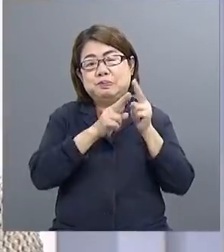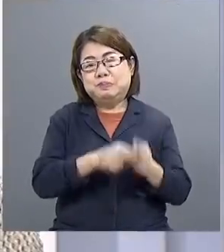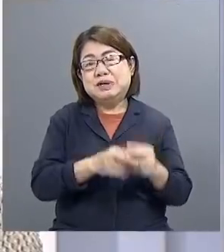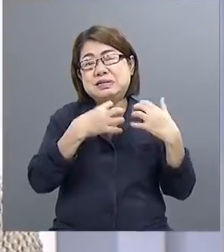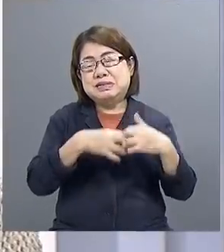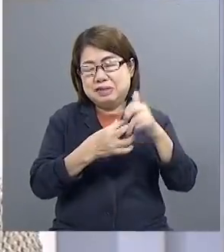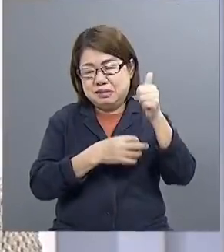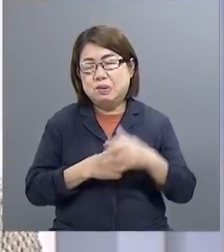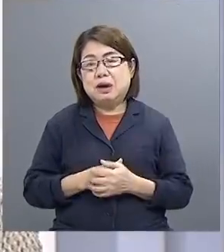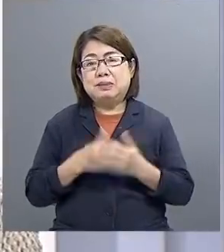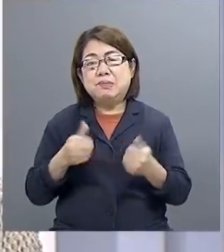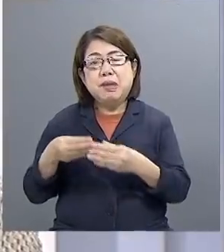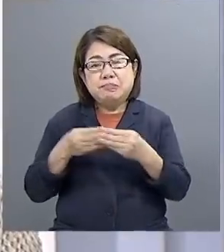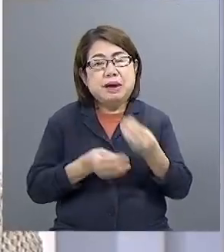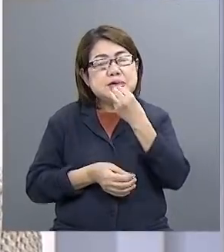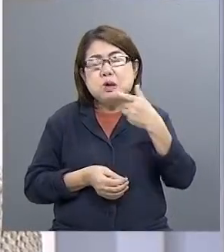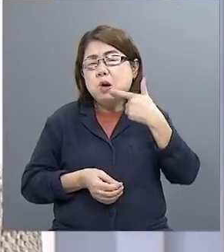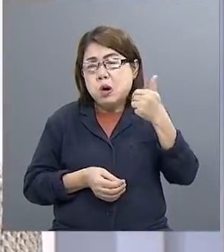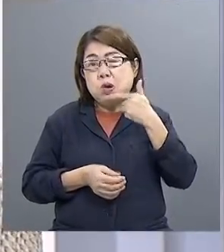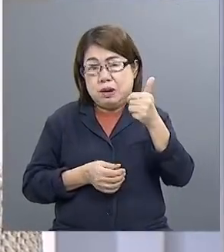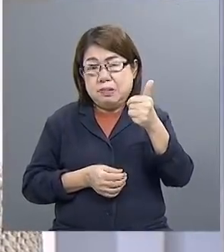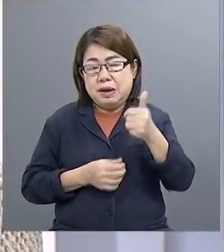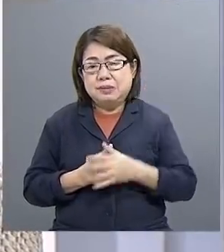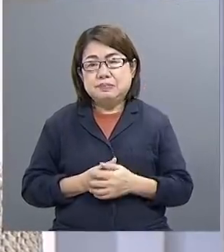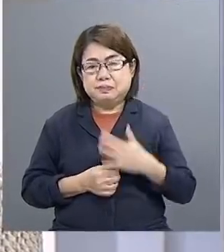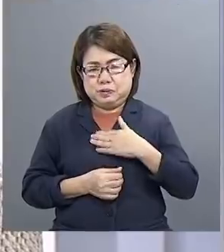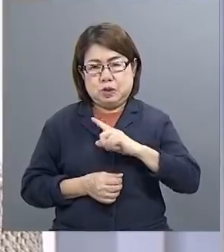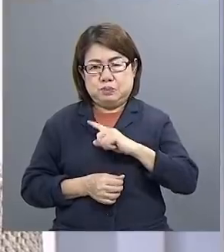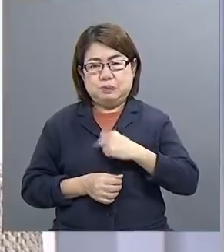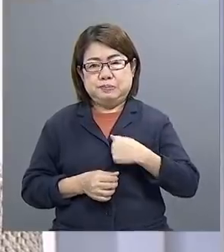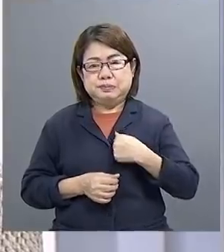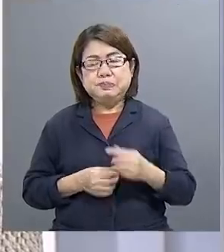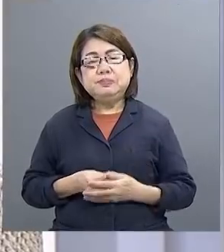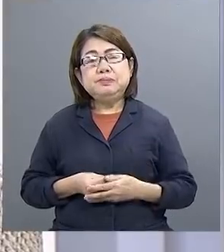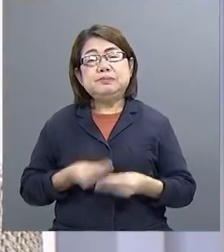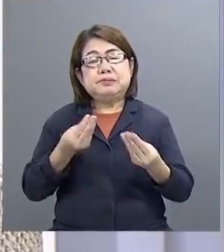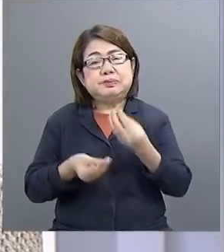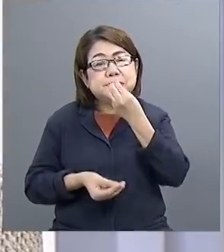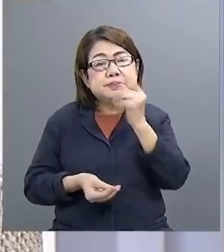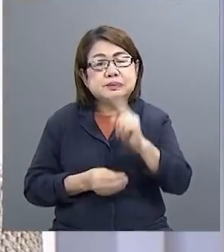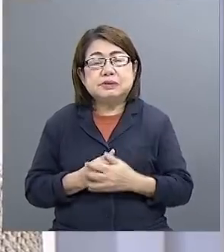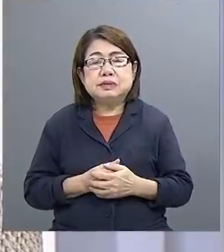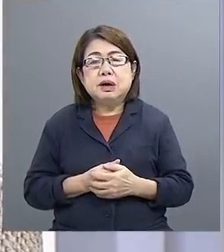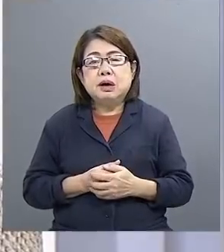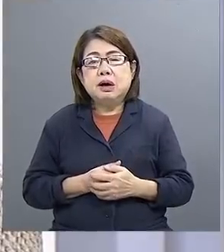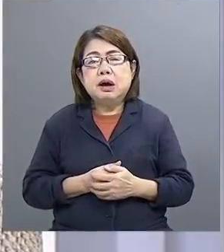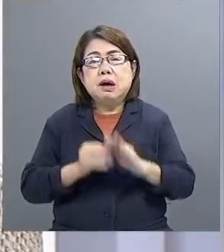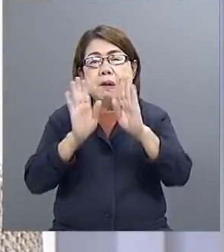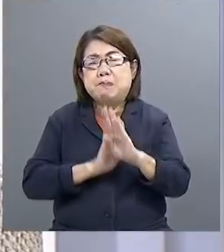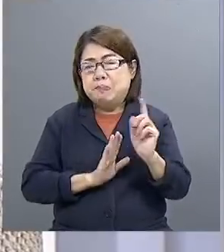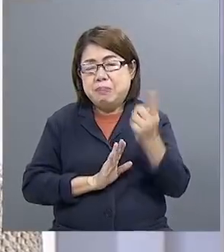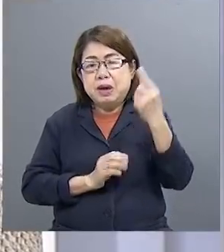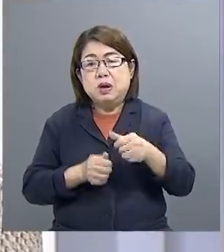กินอะไรอร่อยๆกันดีกว่าผมรับหน้าที่นั้นนะครับคุณผู้ชมไปกินของอร่อยกับอาหารไทยพวนแบบทรายฟิวชั่นครับอยู่ที่จังหวัด